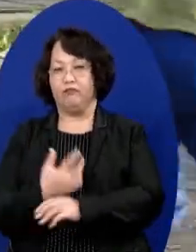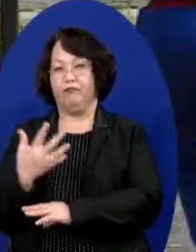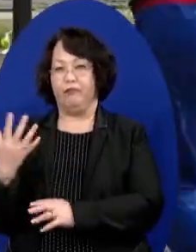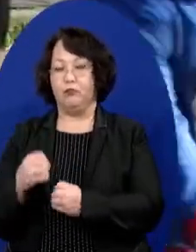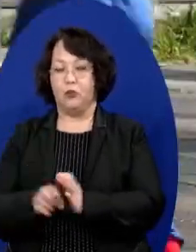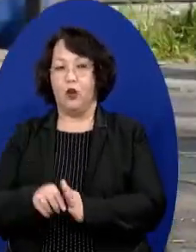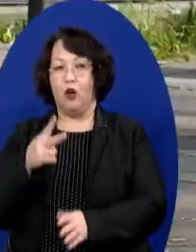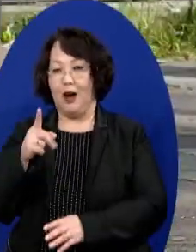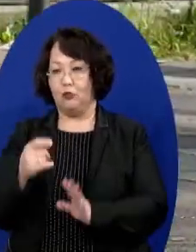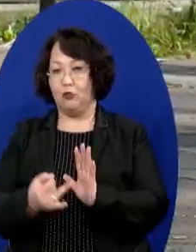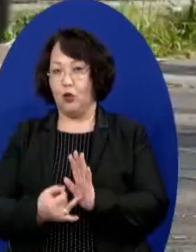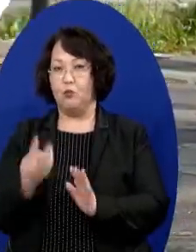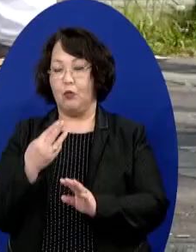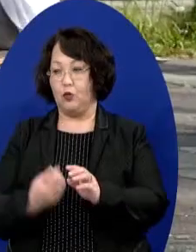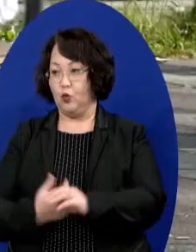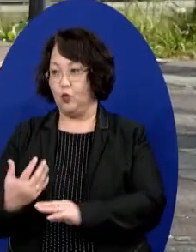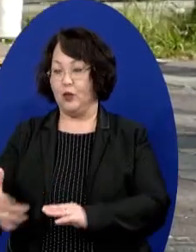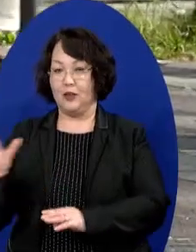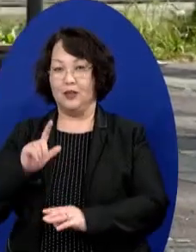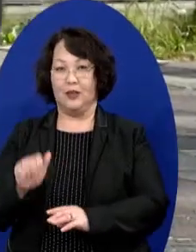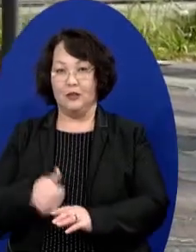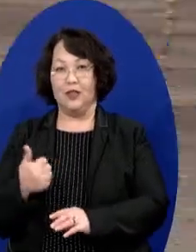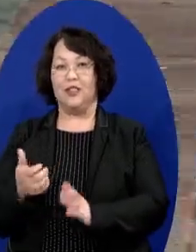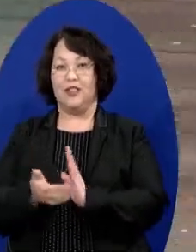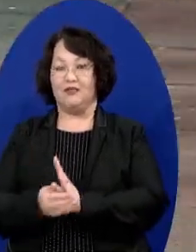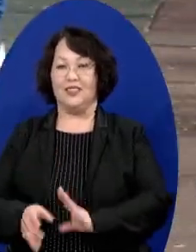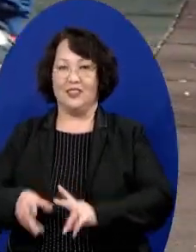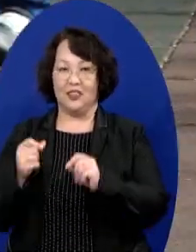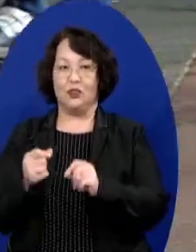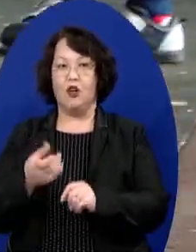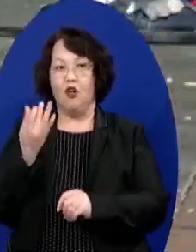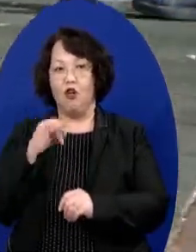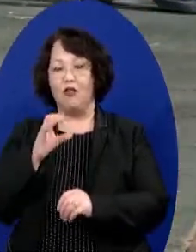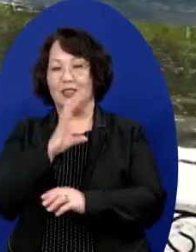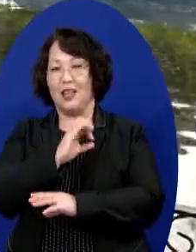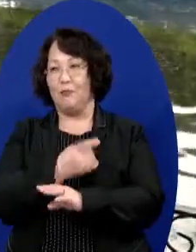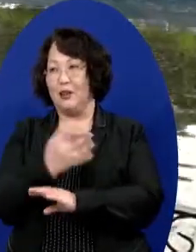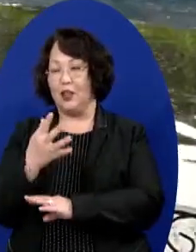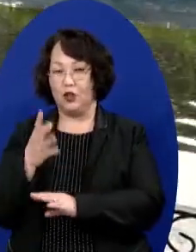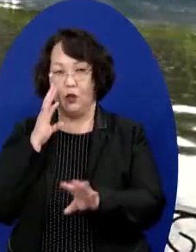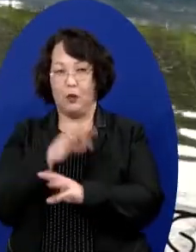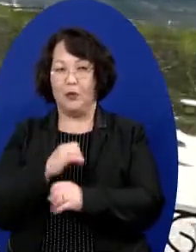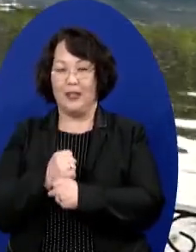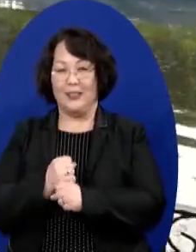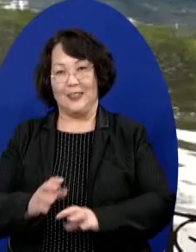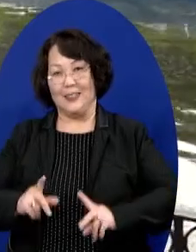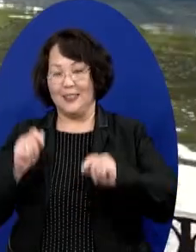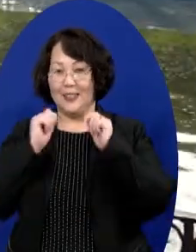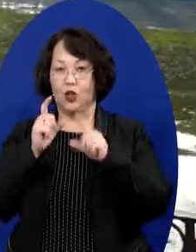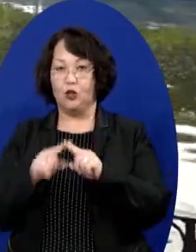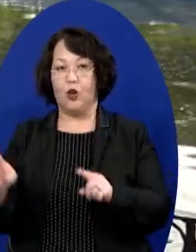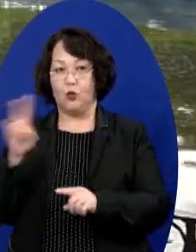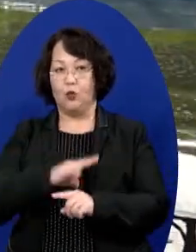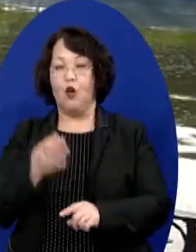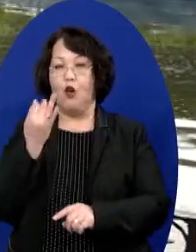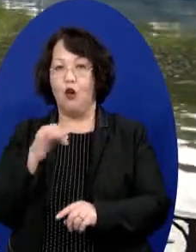мод үржүүлэхийн газруудаа чадварчлах, 30 гаруй жил устчихад байсан ойн салбарын тогтолцоог суурайр нь босгож, орон нутгуудын ойн